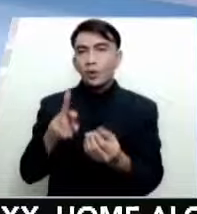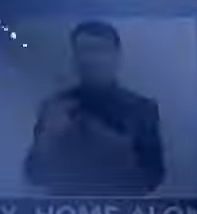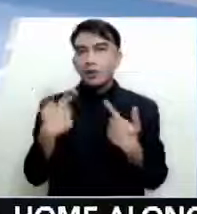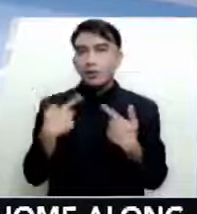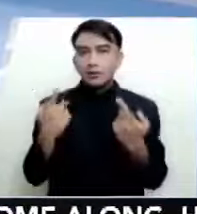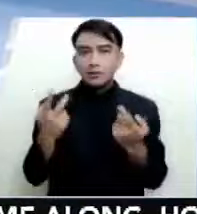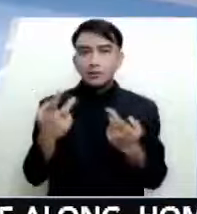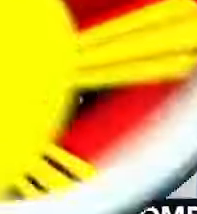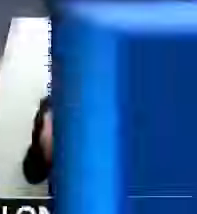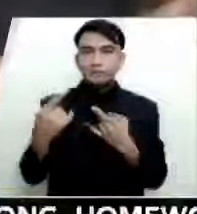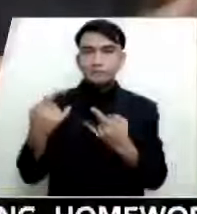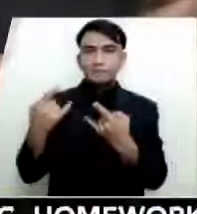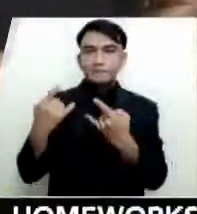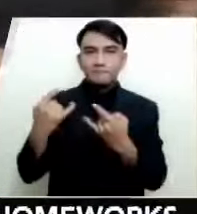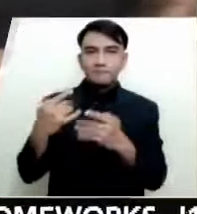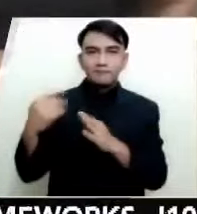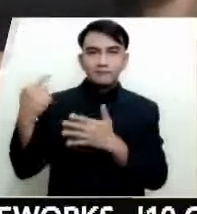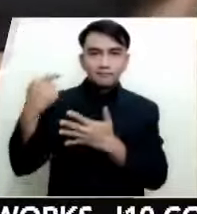Aquino.